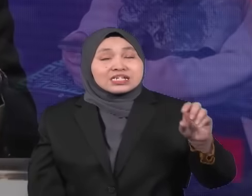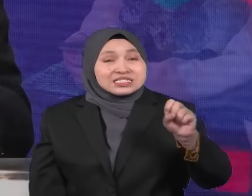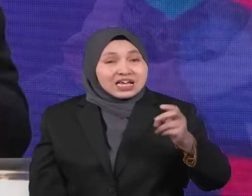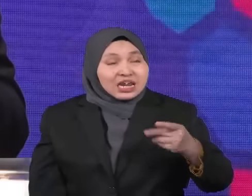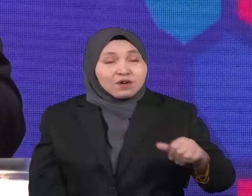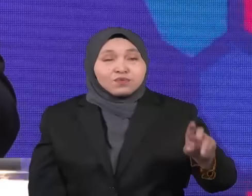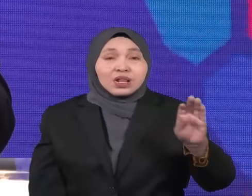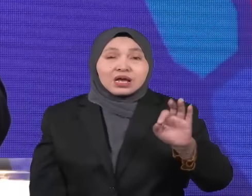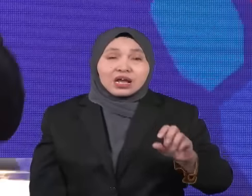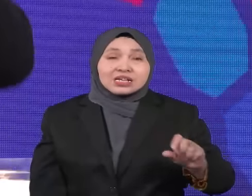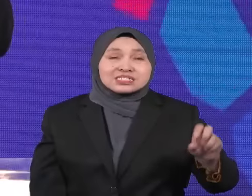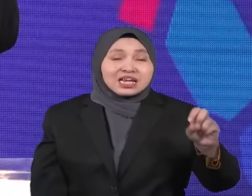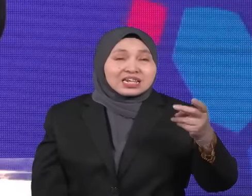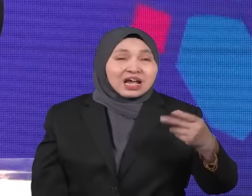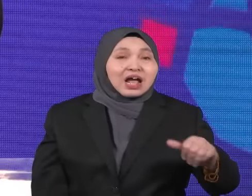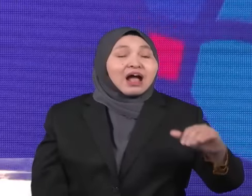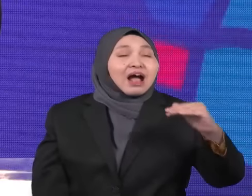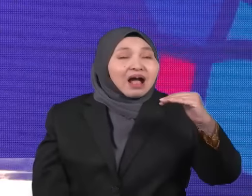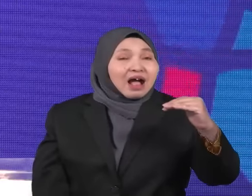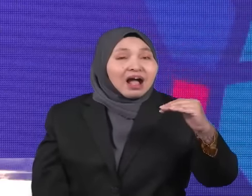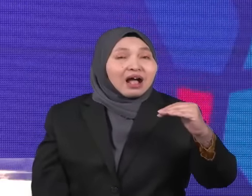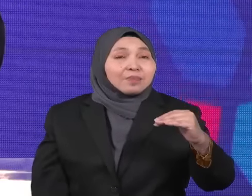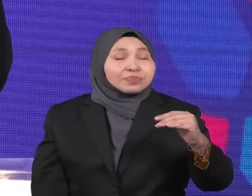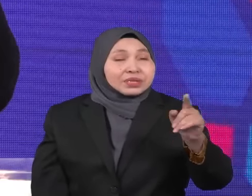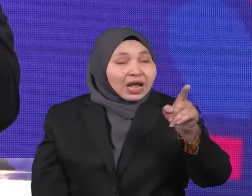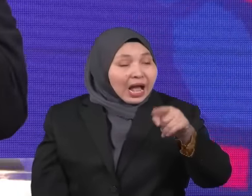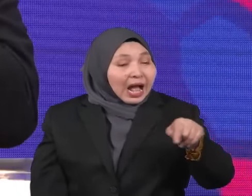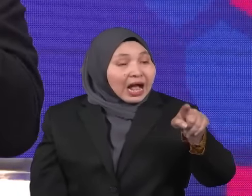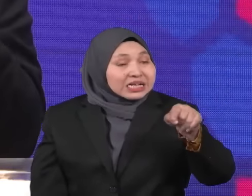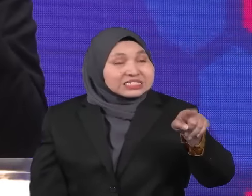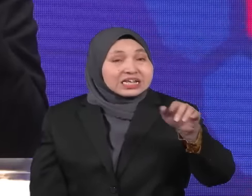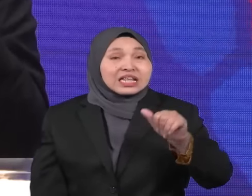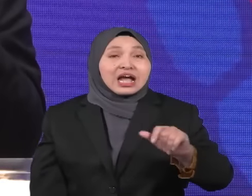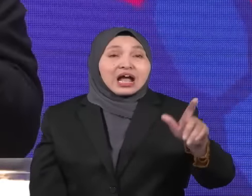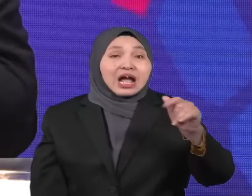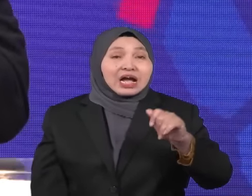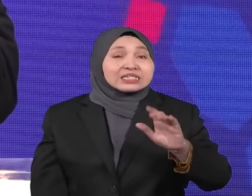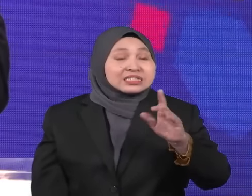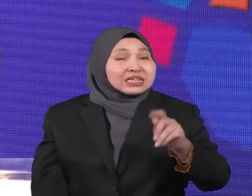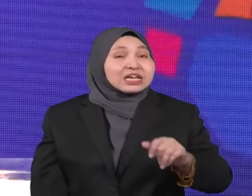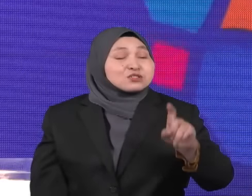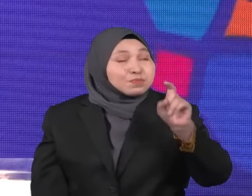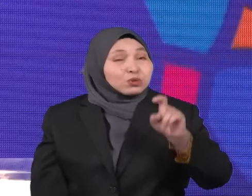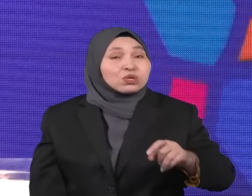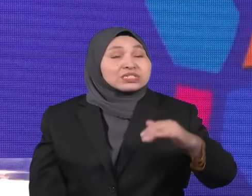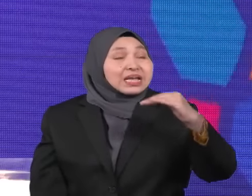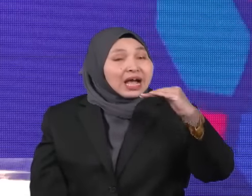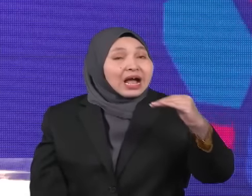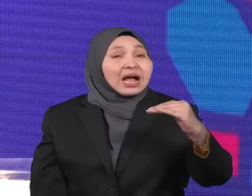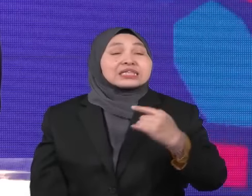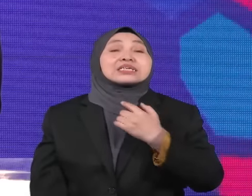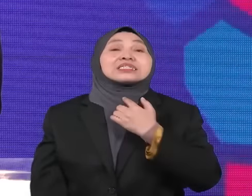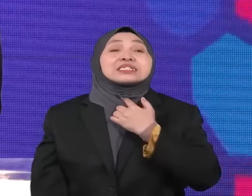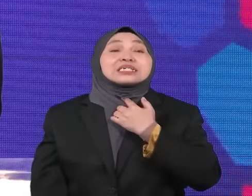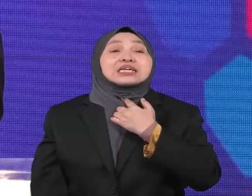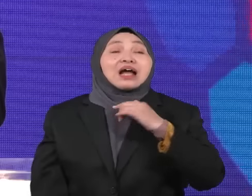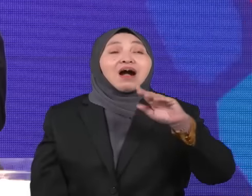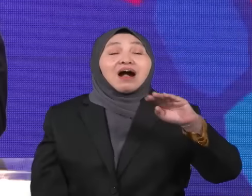fil akhirati hasanah. Dengan ha, ha bulat tu ataupun ha simpu ataupun ha dada. Sepatutnya ha ni pertengahan rongga kerongkongan kita